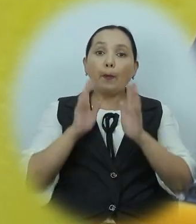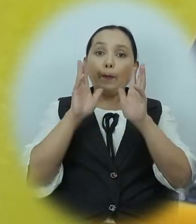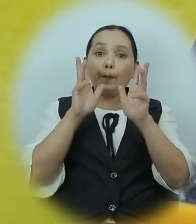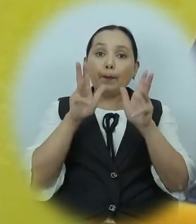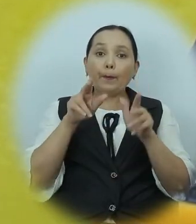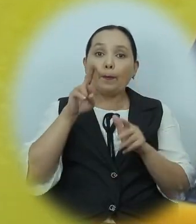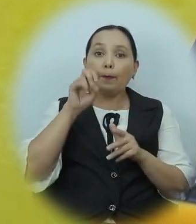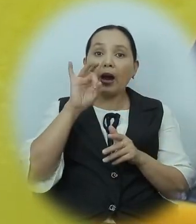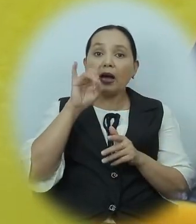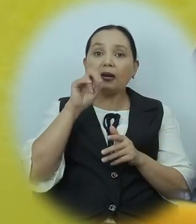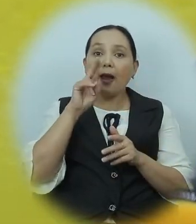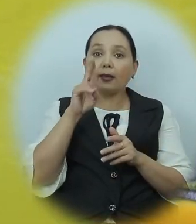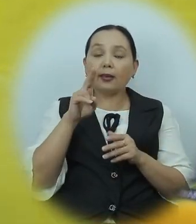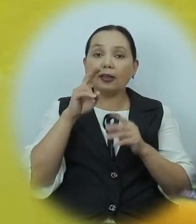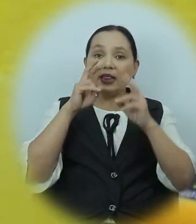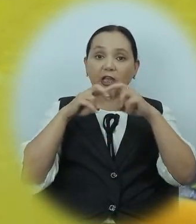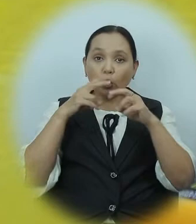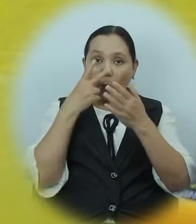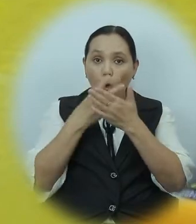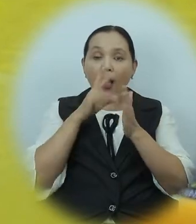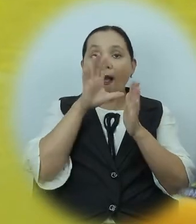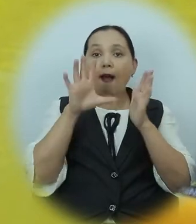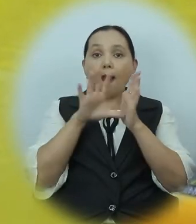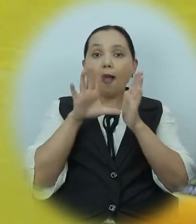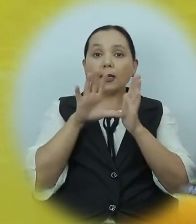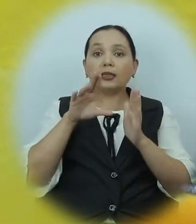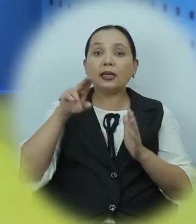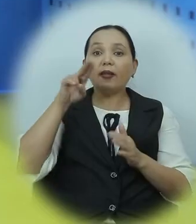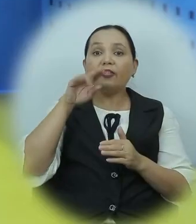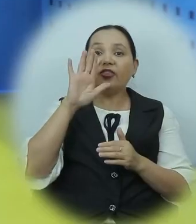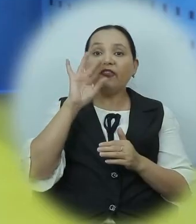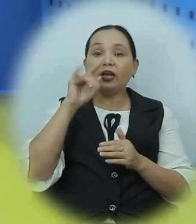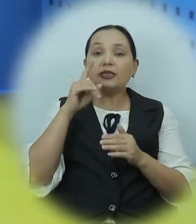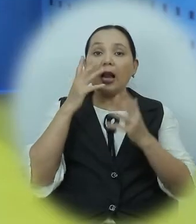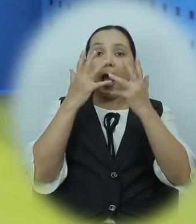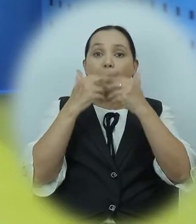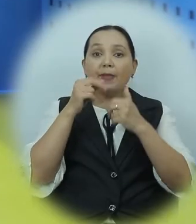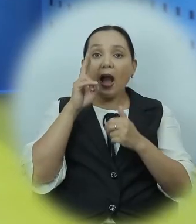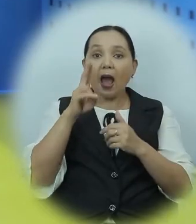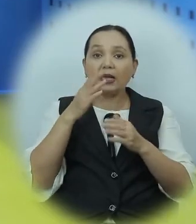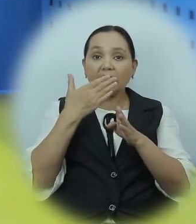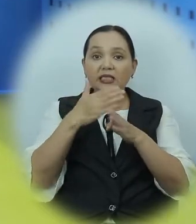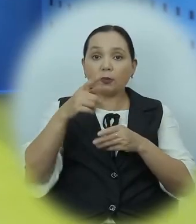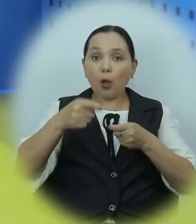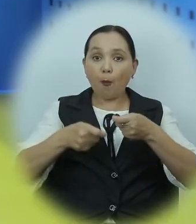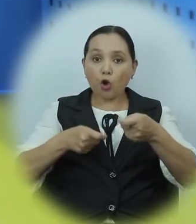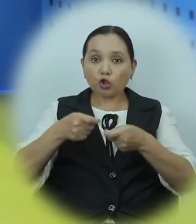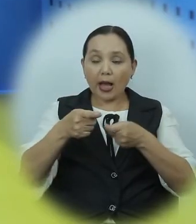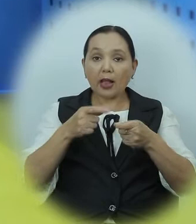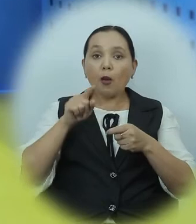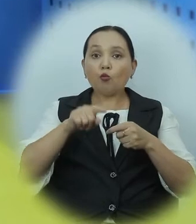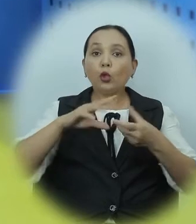Parrak tekshirib ko'riladi. Elektr dvigatel mexanik qismini boshqaradi dedik.